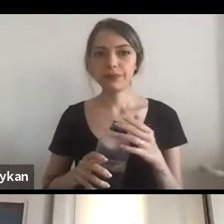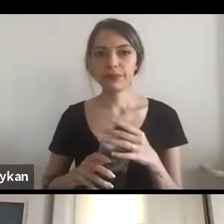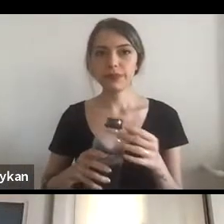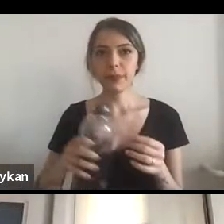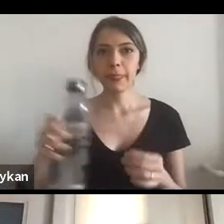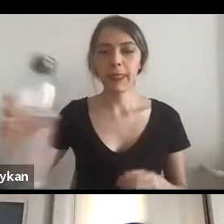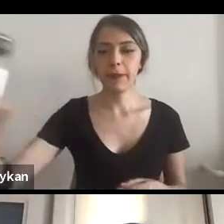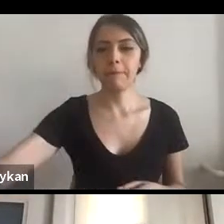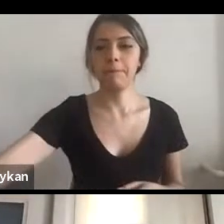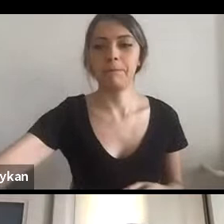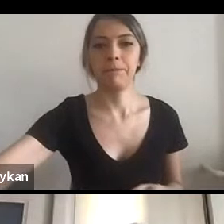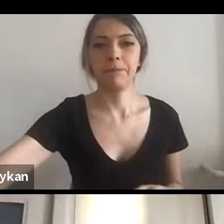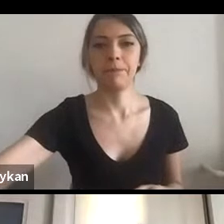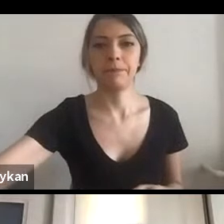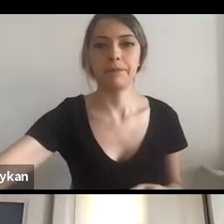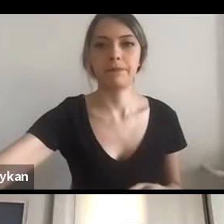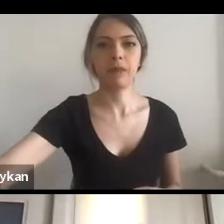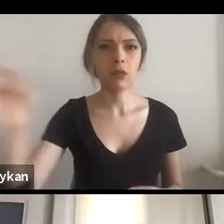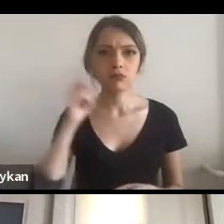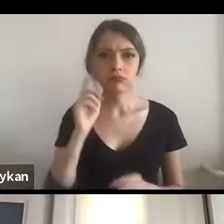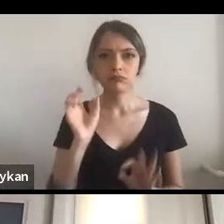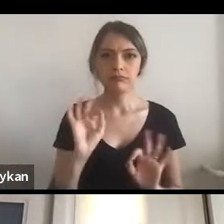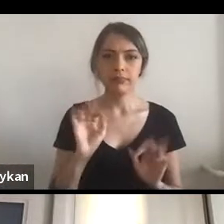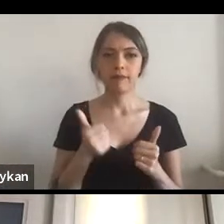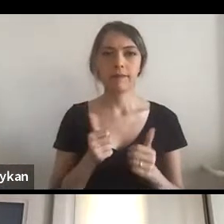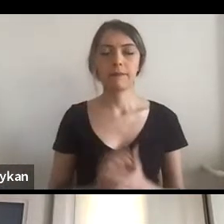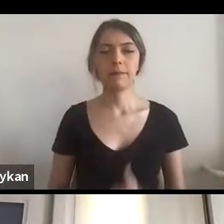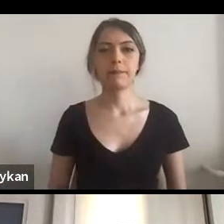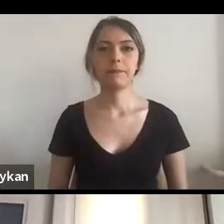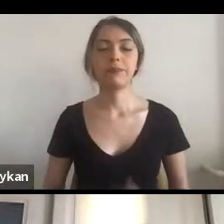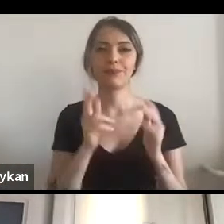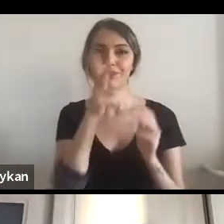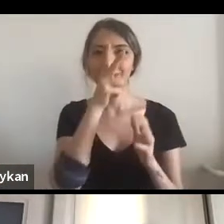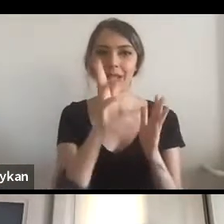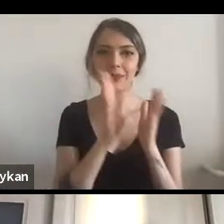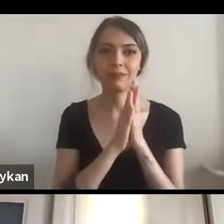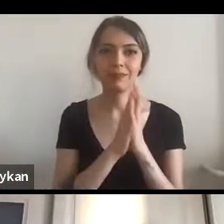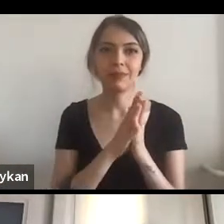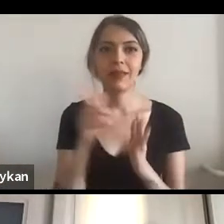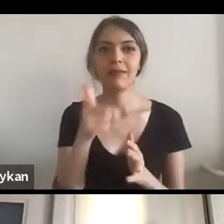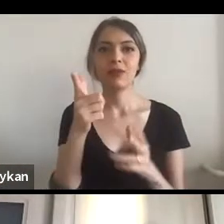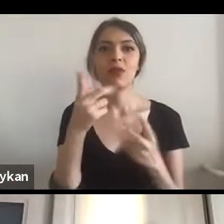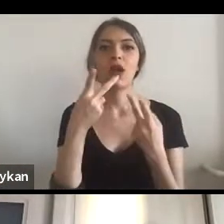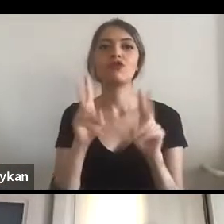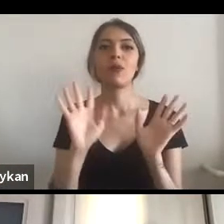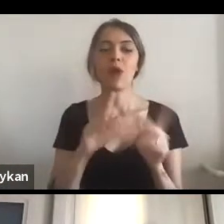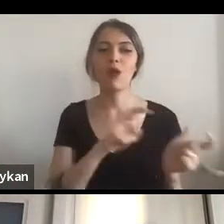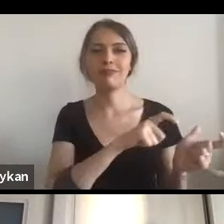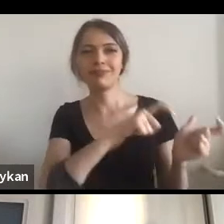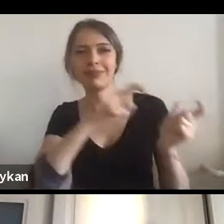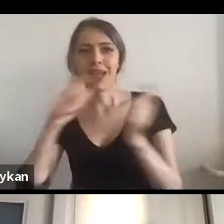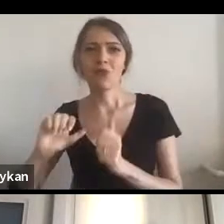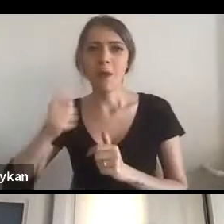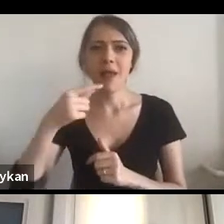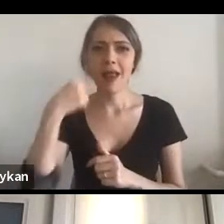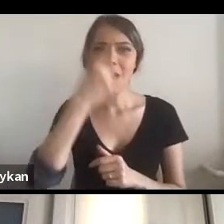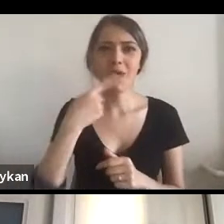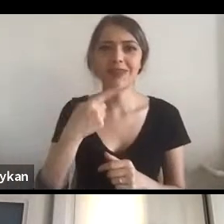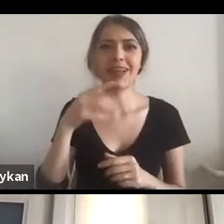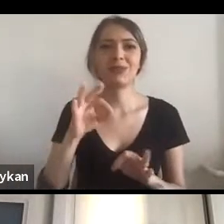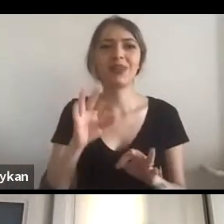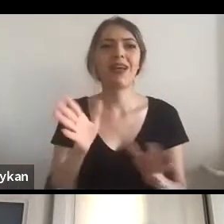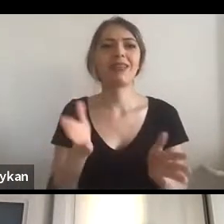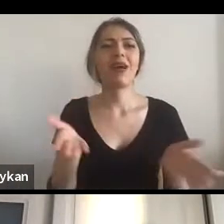Alo, beni duyabiliyor musunuz? Evet. Kusura bakmayın, video açamıyorum ben. Taşınıyorum yarın da. Şu an çok böyle